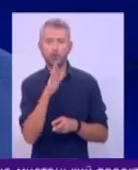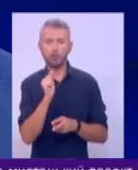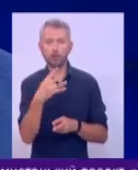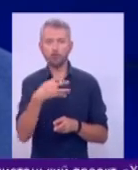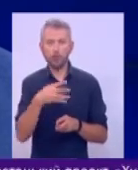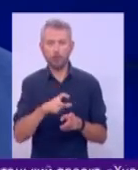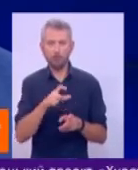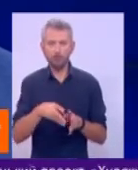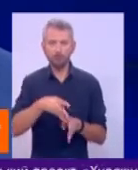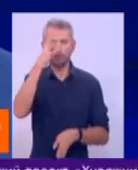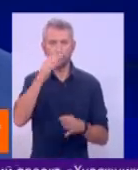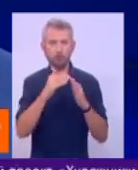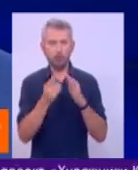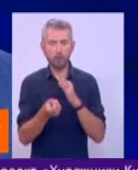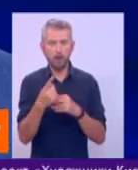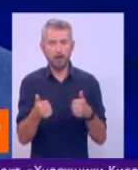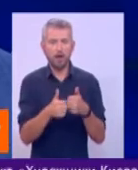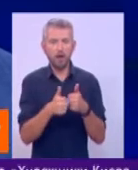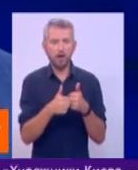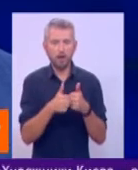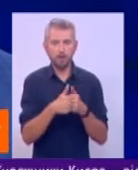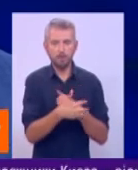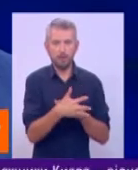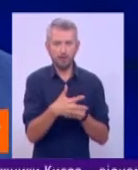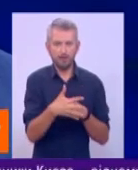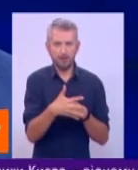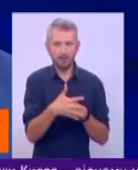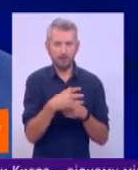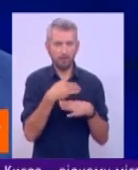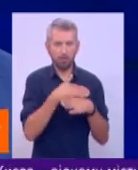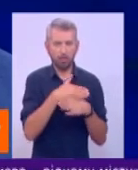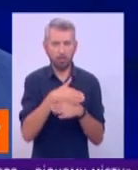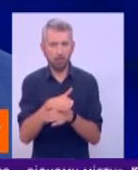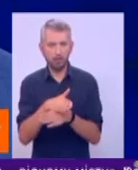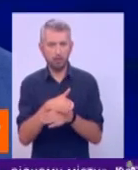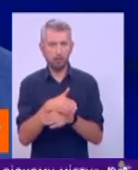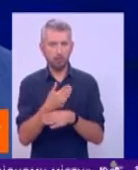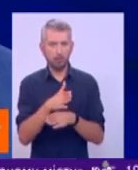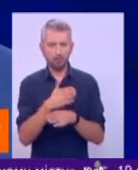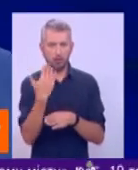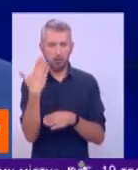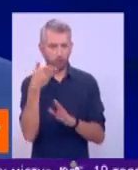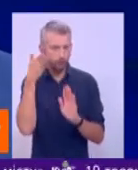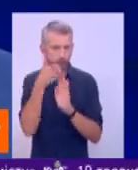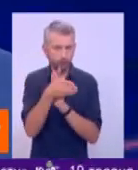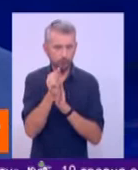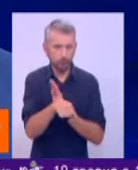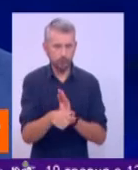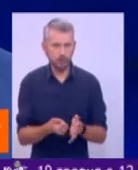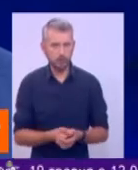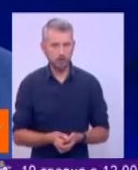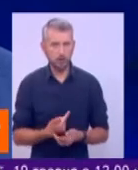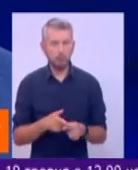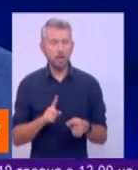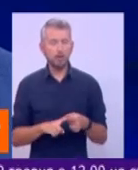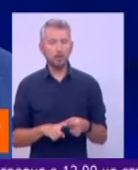дома появляются, знаете, а рядом стоит пятиэтажка вся в трещинах, в которую там руку можно вставить. Угу. Вот.